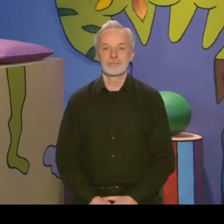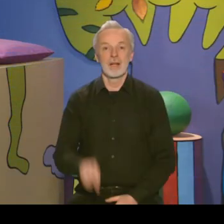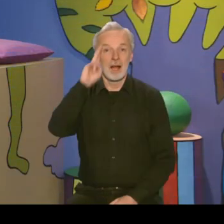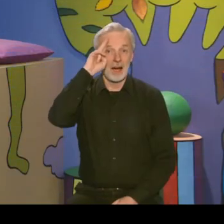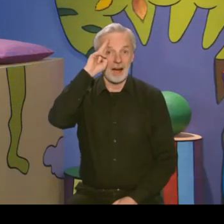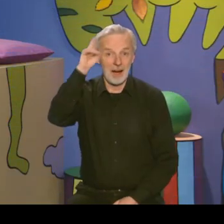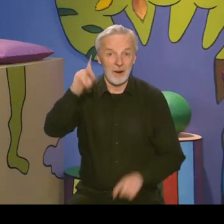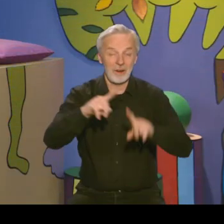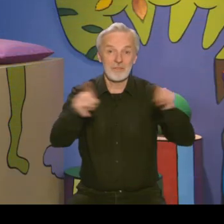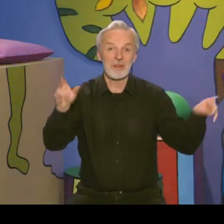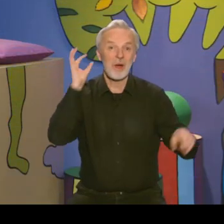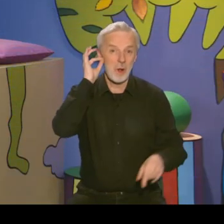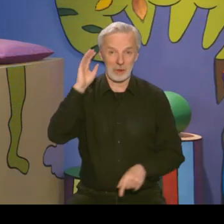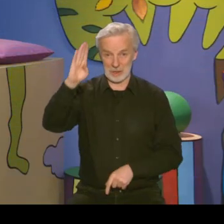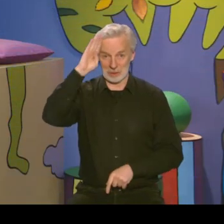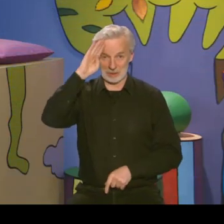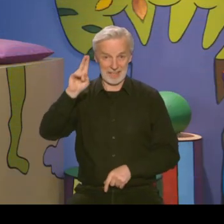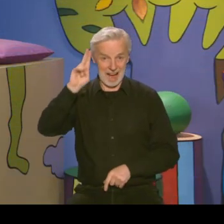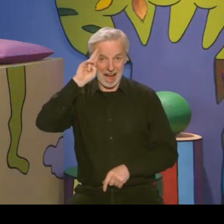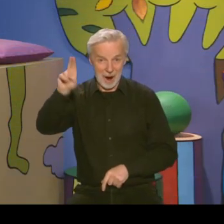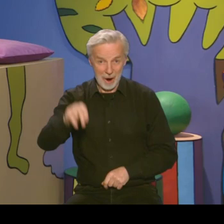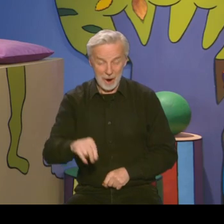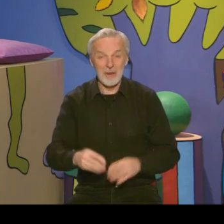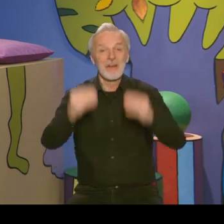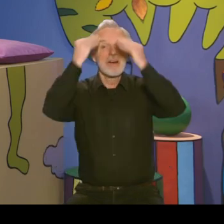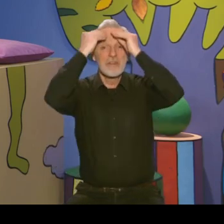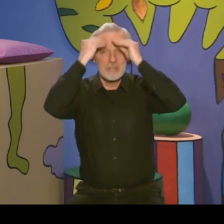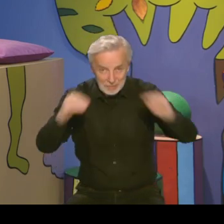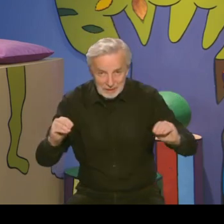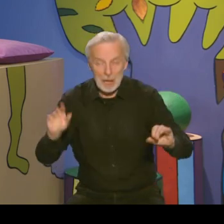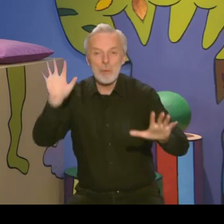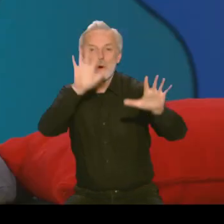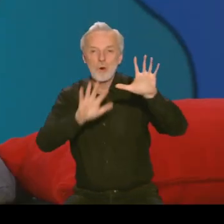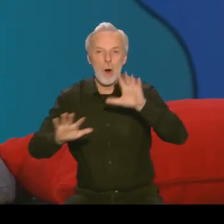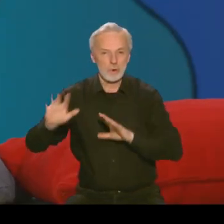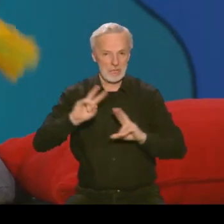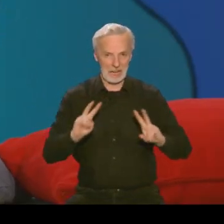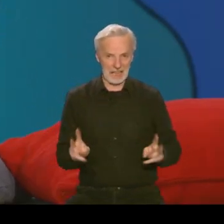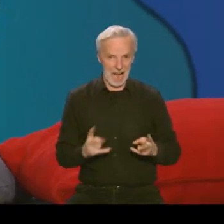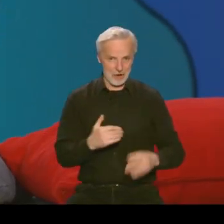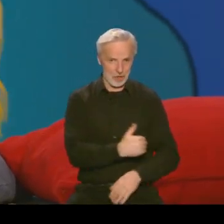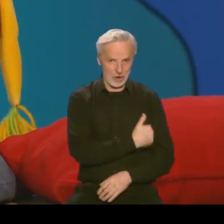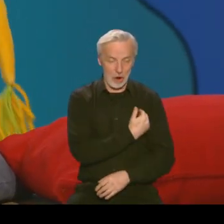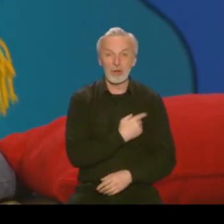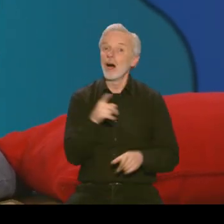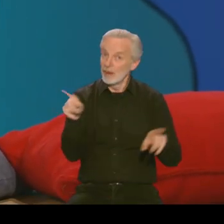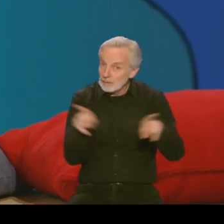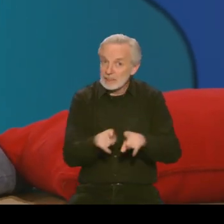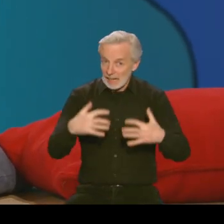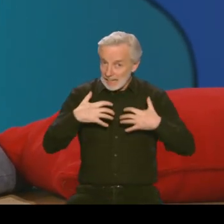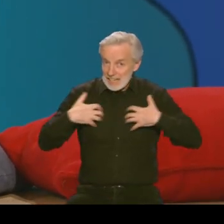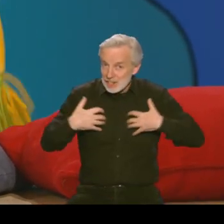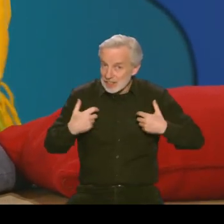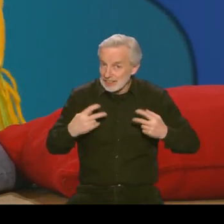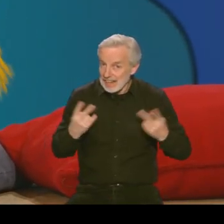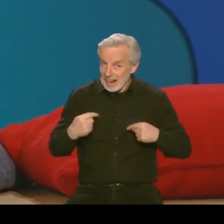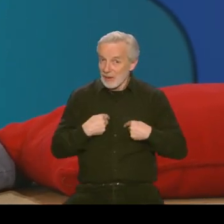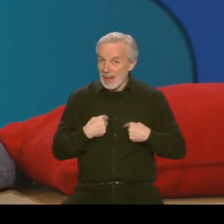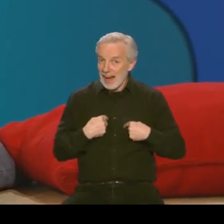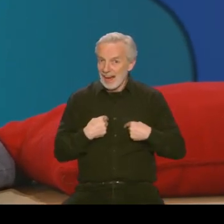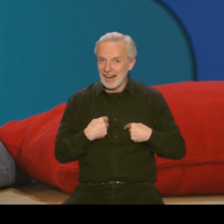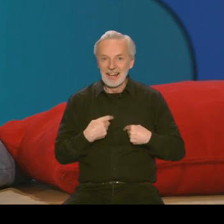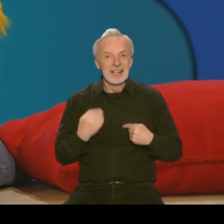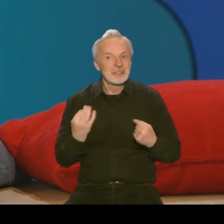Ahoj holky, ahoj kluci, vítejte v kouzelné školce. Taky se těšíte stejně jako já, čím